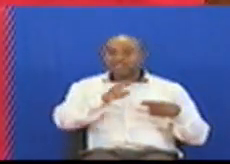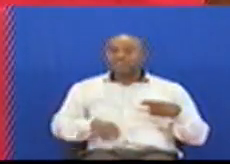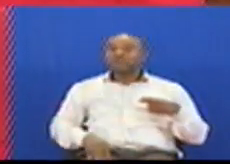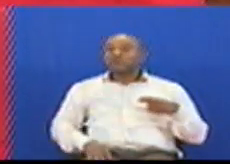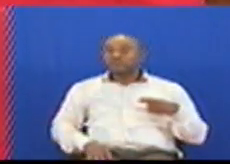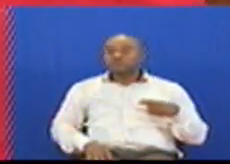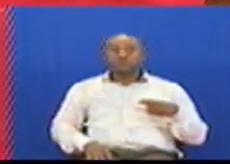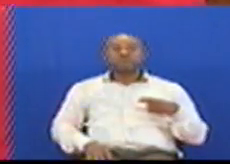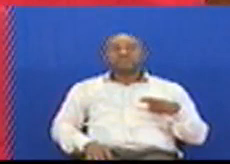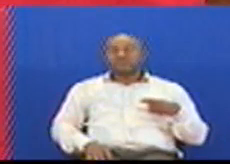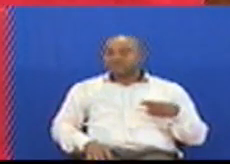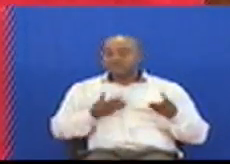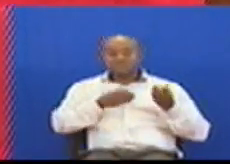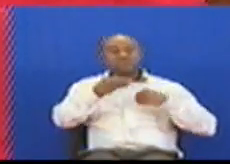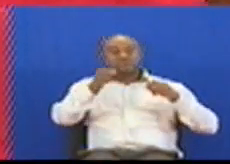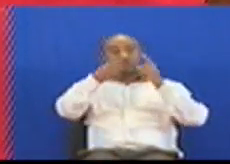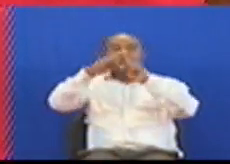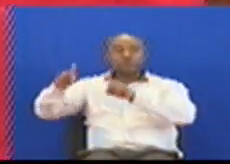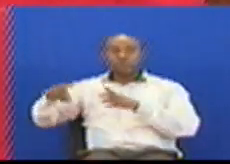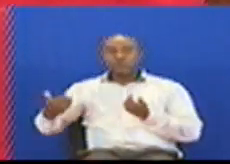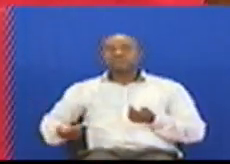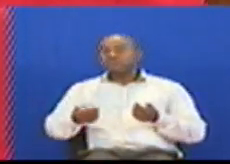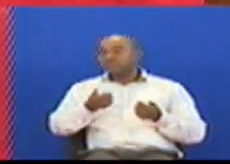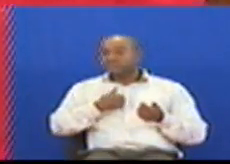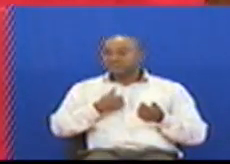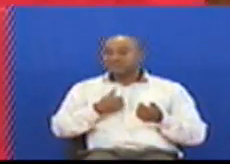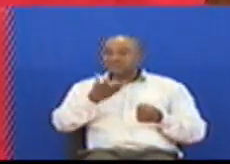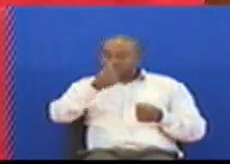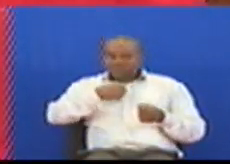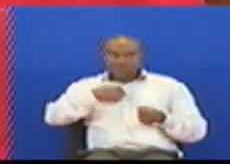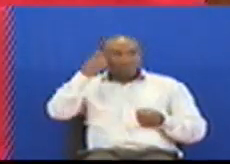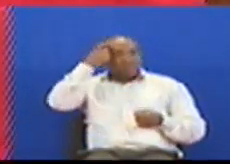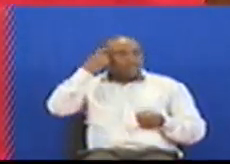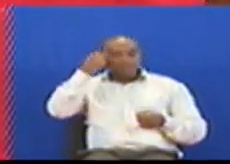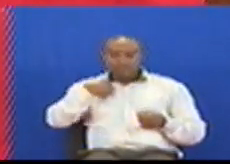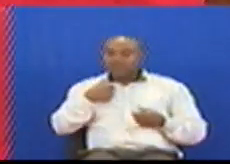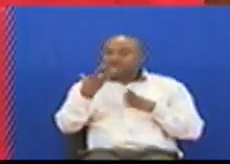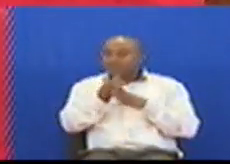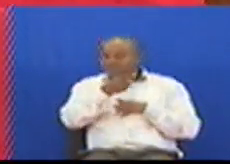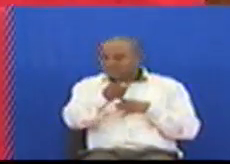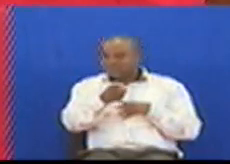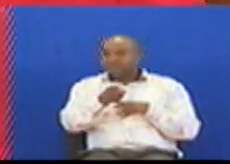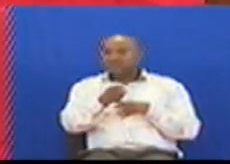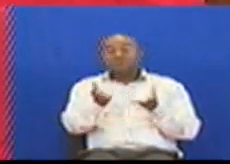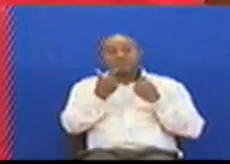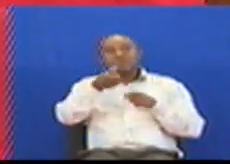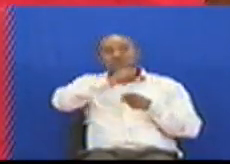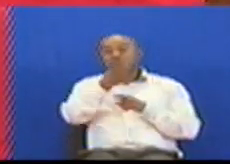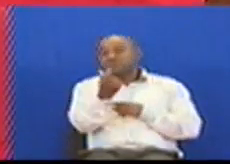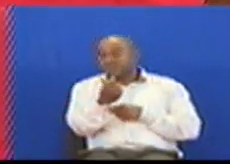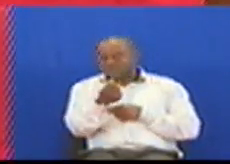sana. Kumekuwa na mchango mbalimbali kwenye eneo hili, lakini mimi mawazo yangu, pamoja na kwamba tunahitaji waongezewe pesa,